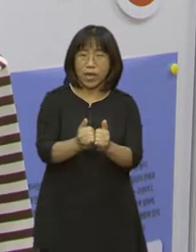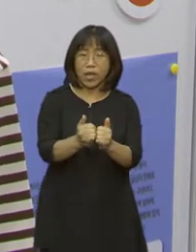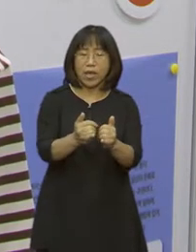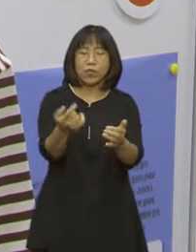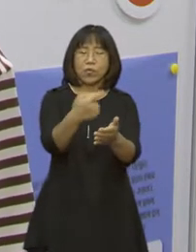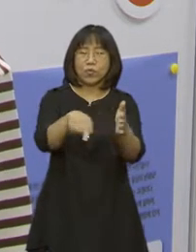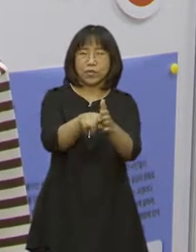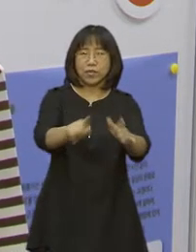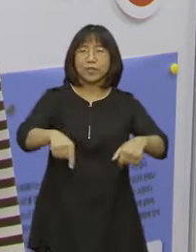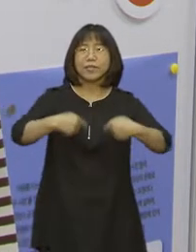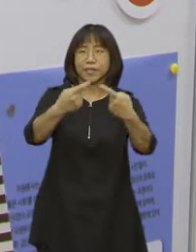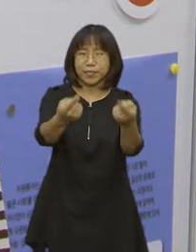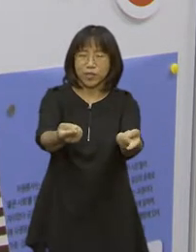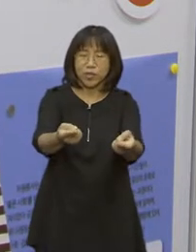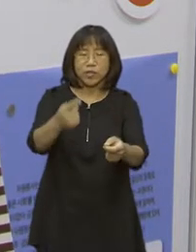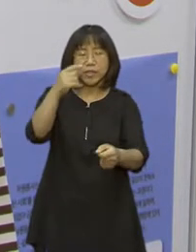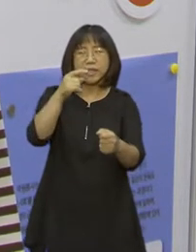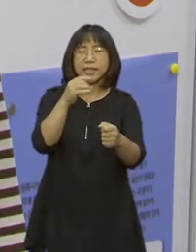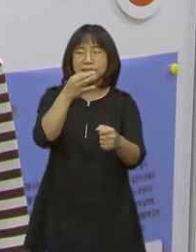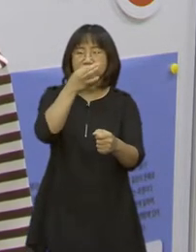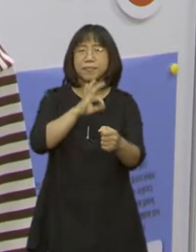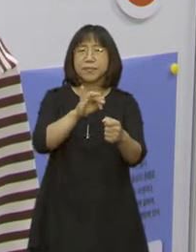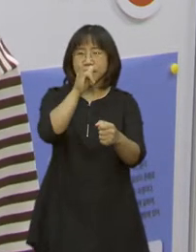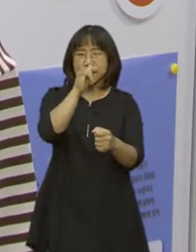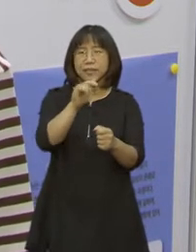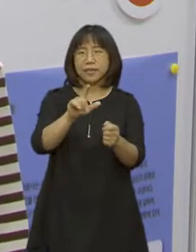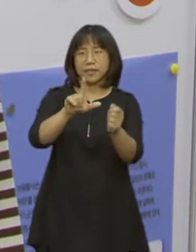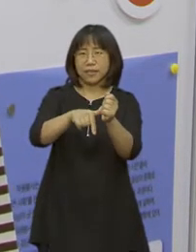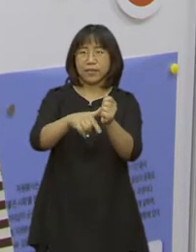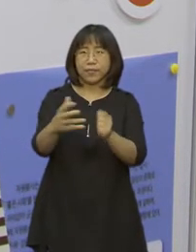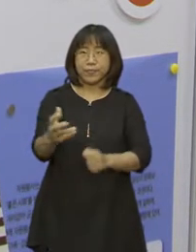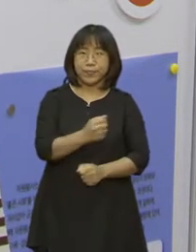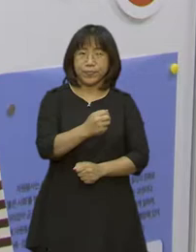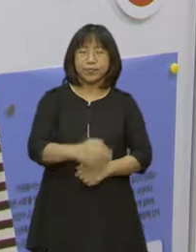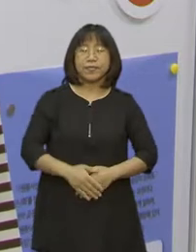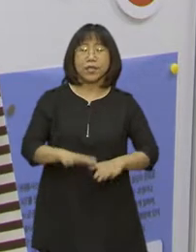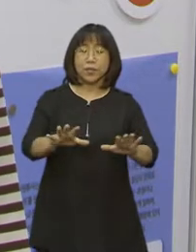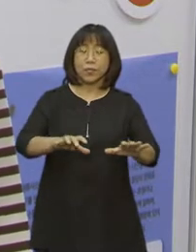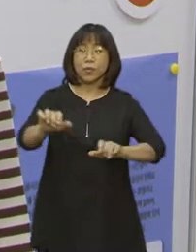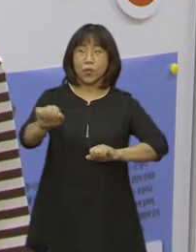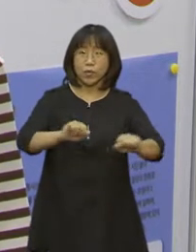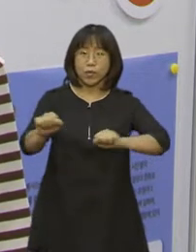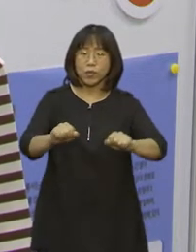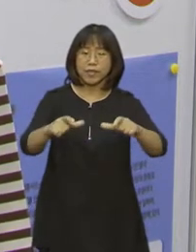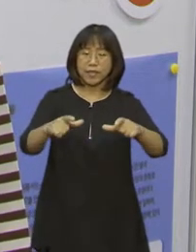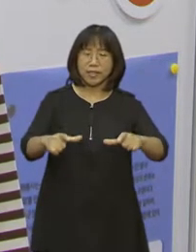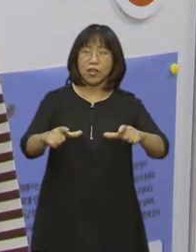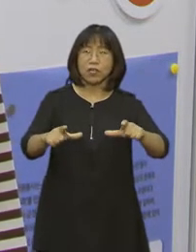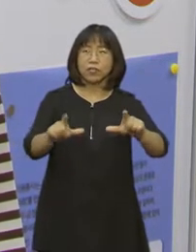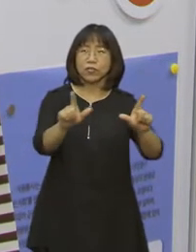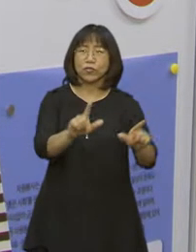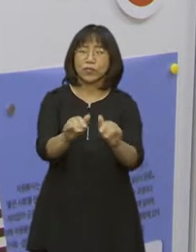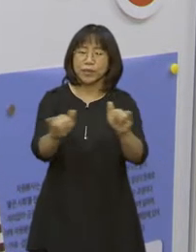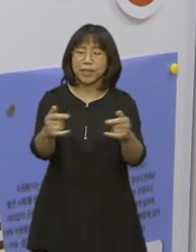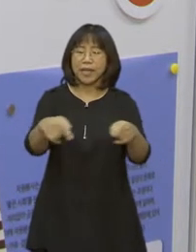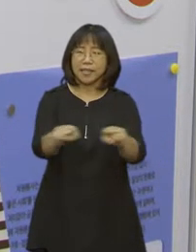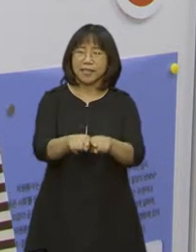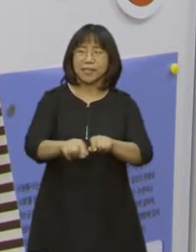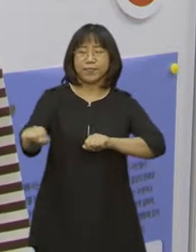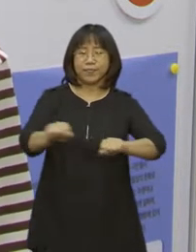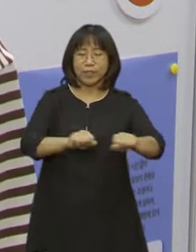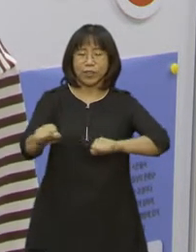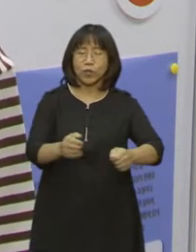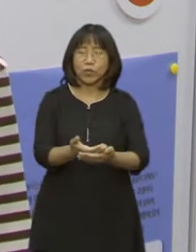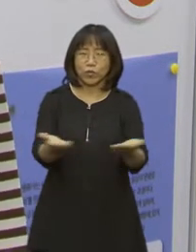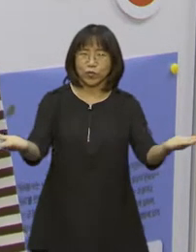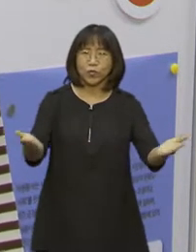스스로 자원봉사에 참여할 수 있도록 뜻깊은 시간을 마련했습니다. 이번 활동을 통해 지역 주민과 함께 어울려 지친 일상의